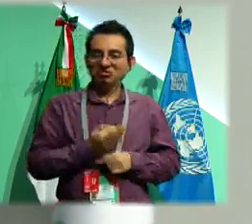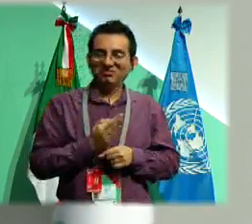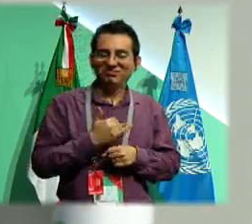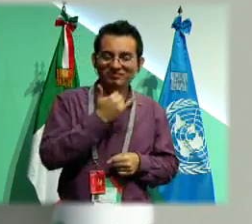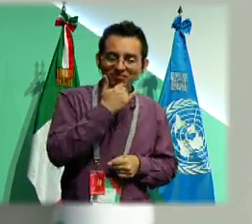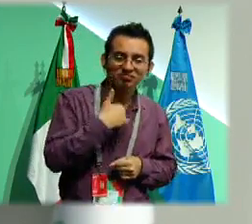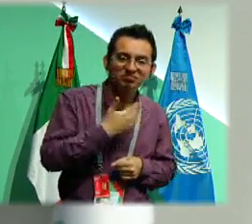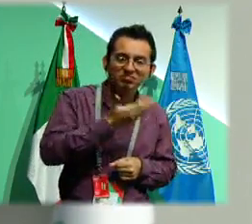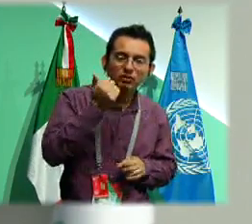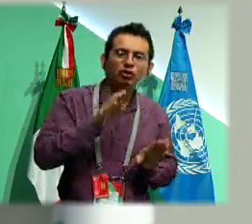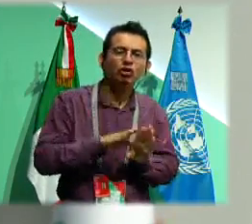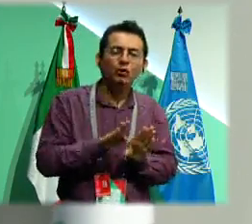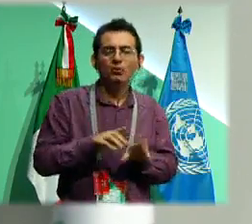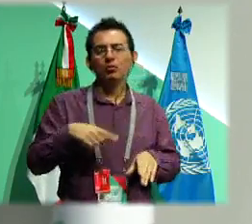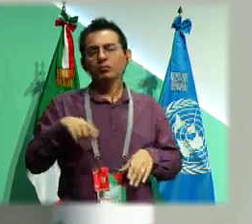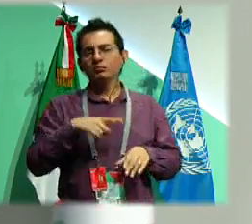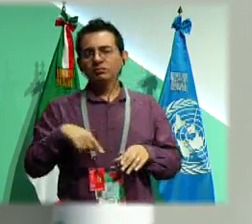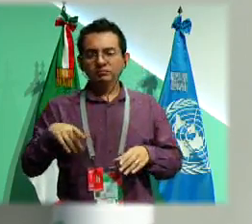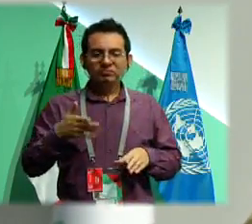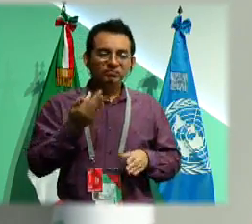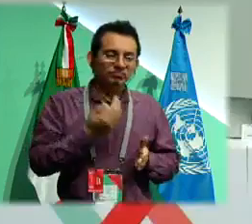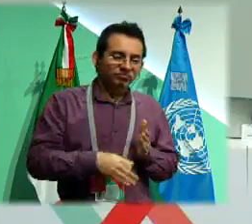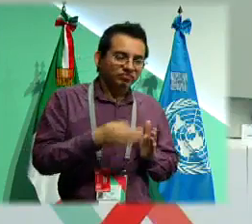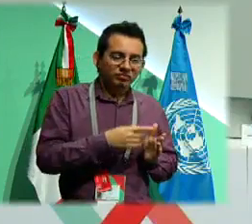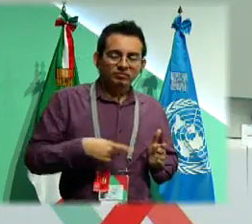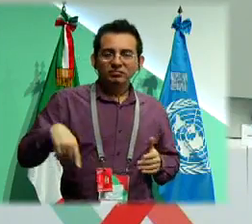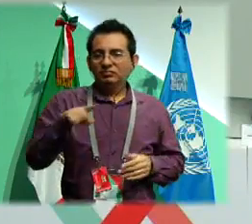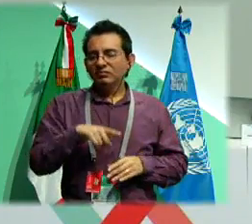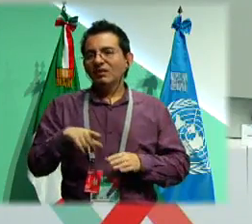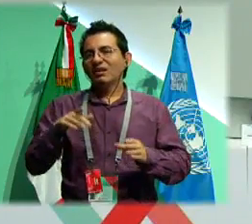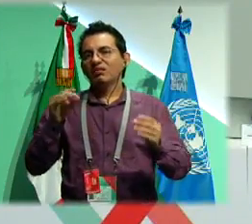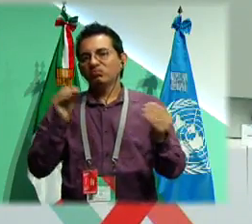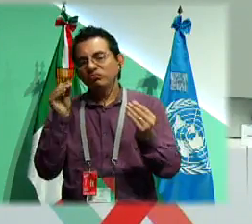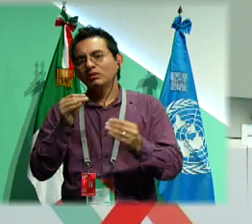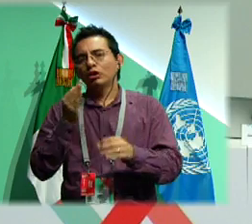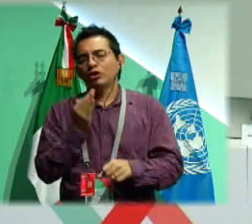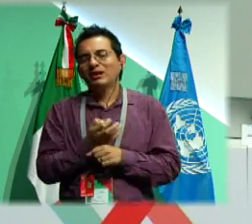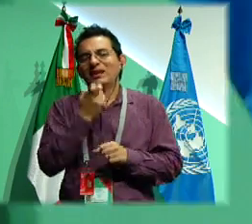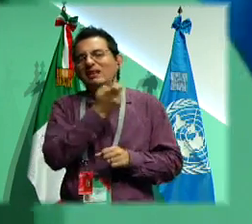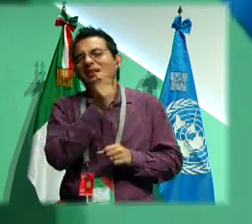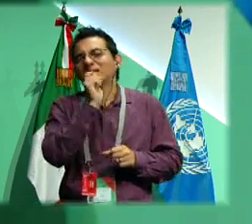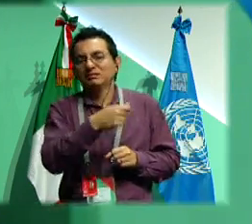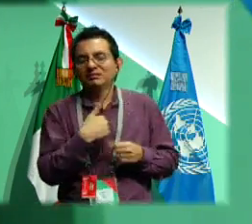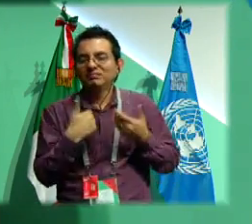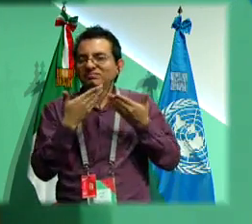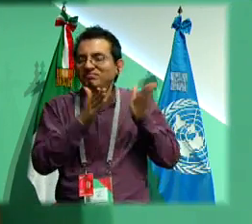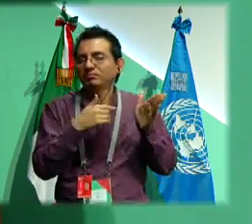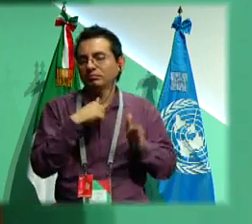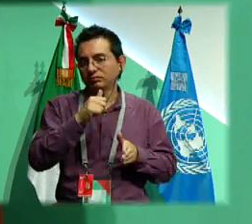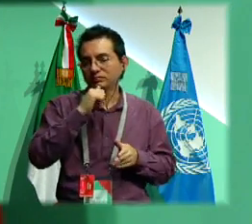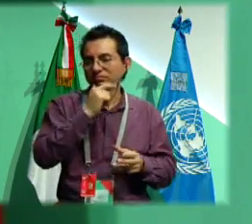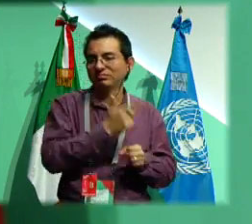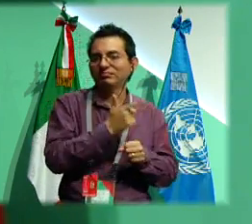nous ne savons pas quels ont été les débats qui ont eu lieu et quelles étaient les positions des pays. Nous n'avions aucune idée.